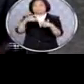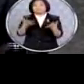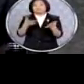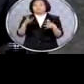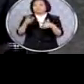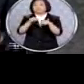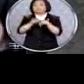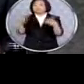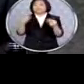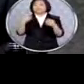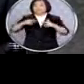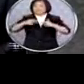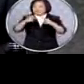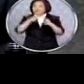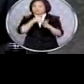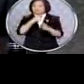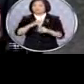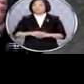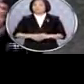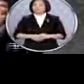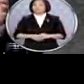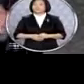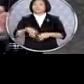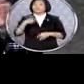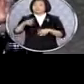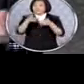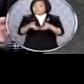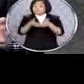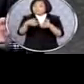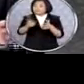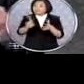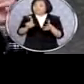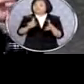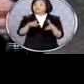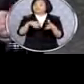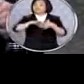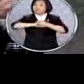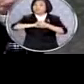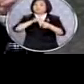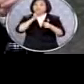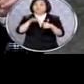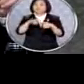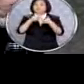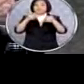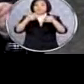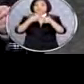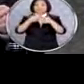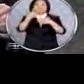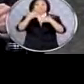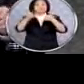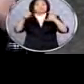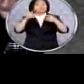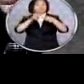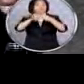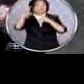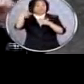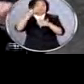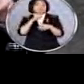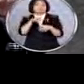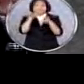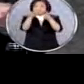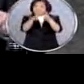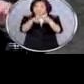新调整。但是更重要的，我们必须逐渐的走向我们的三民主义的民生主义，就是对于